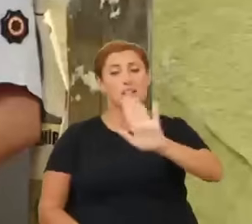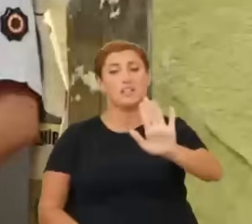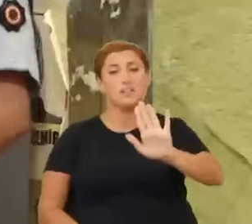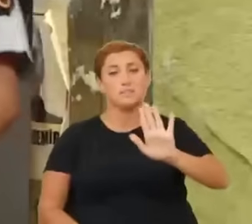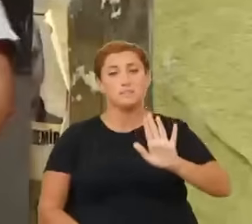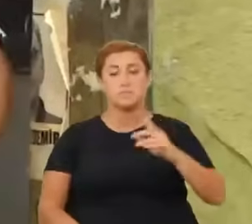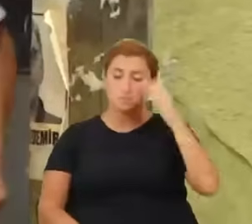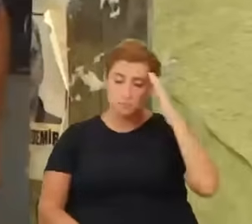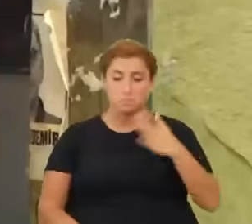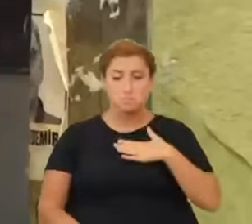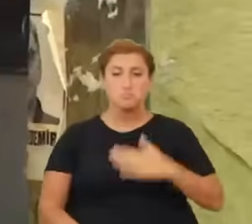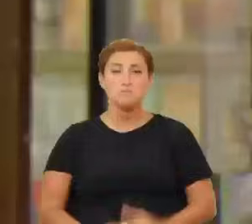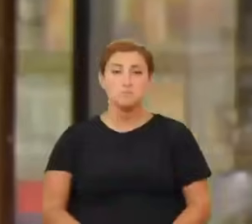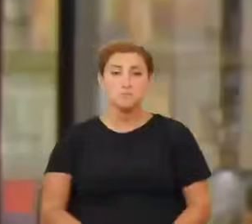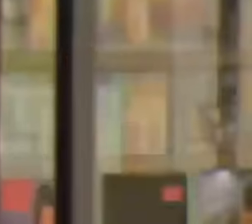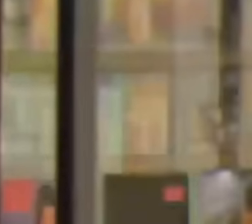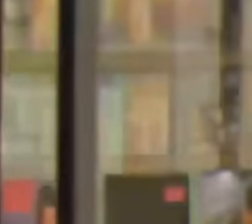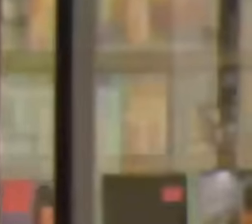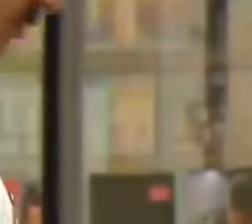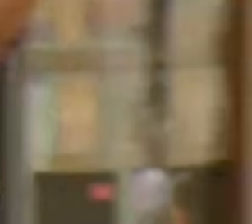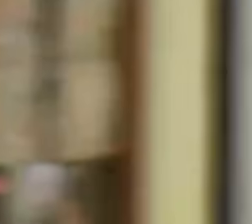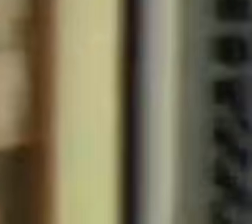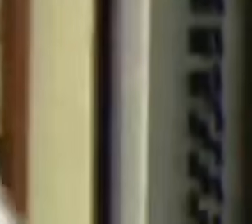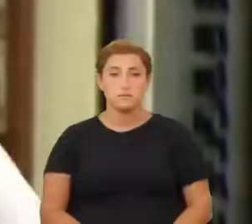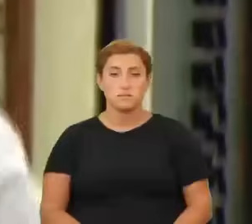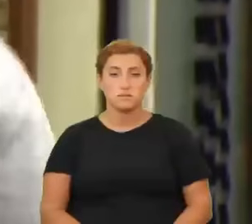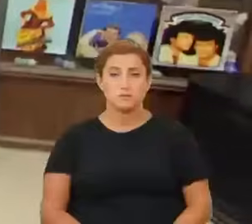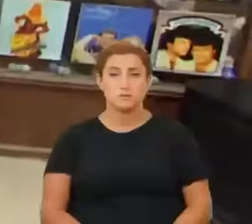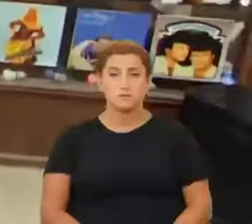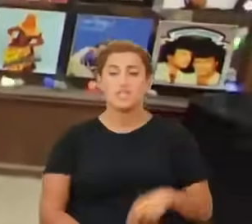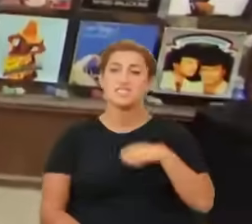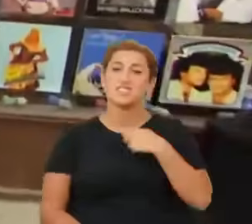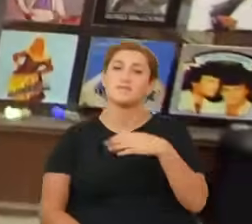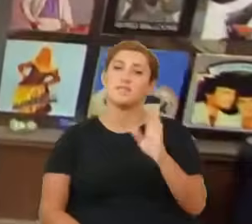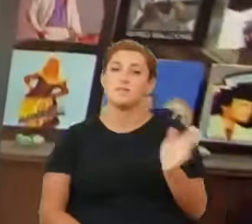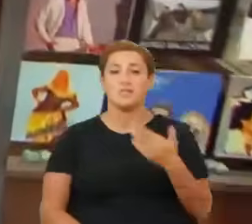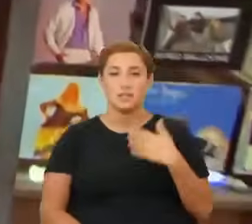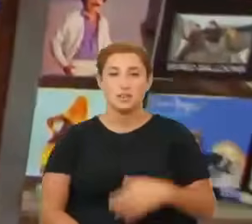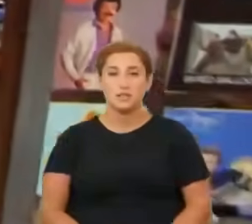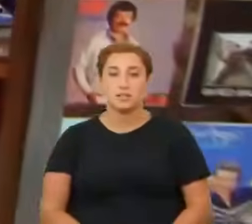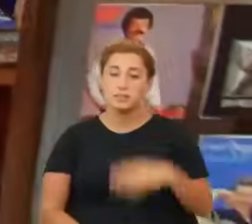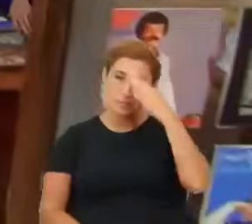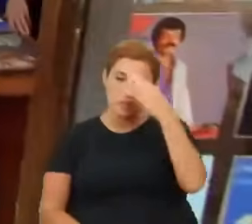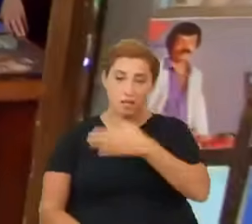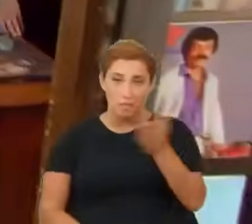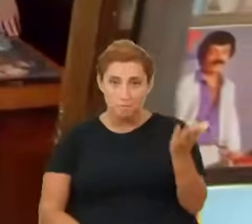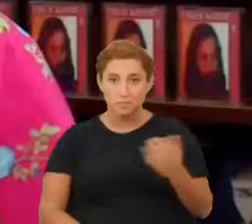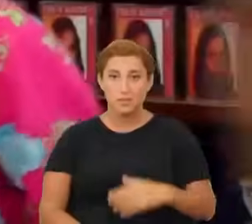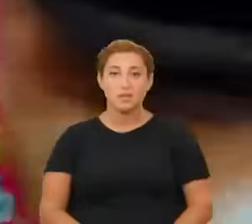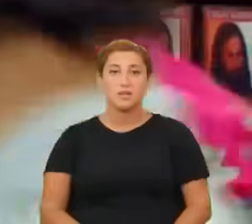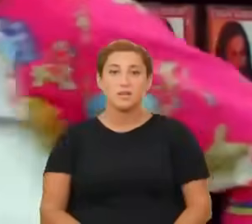Sen burada bekle beni. Baş üstüne başkomiserim. Rıza içeri giriyor. Saçmalama ya. Açık gidiyorum ya.